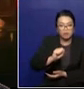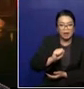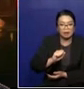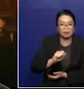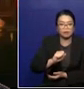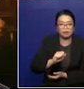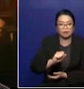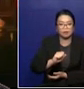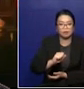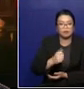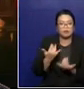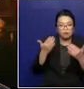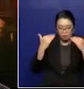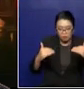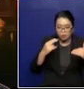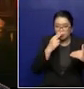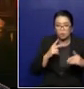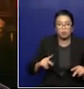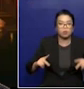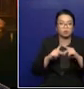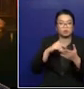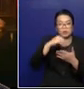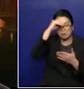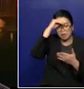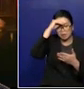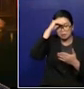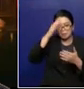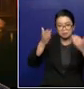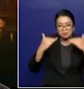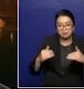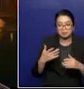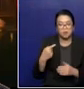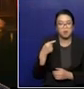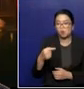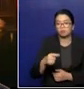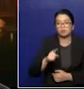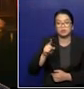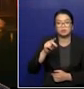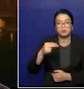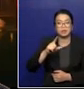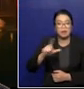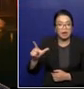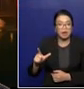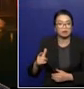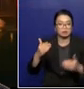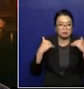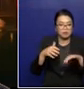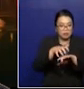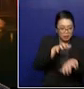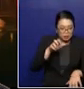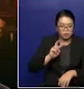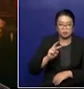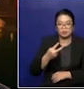านฮะกระทรวงศึกษาธิการแหละนิ่งๆตัดไปหมื่นกว่าล้านมหาดไทยคลังกลาโหมกลาโหมตัด